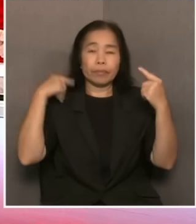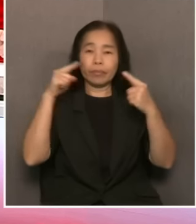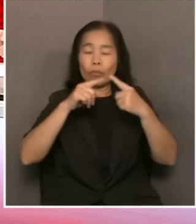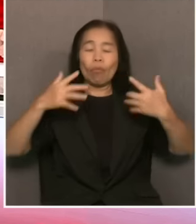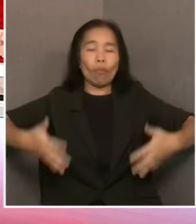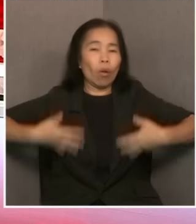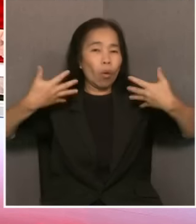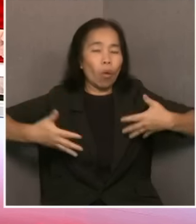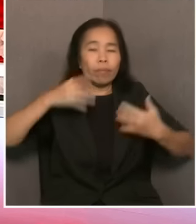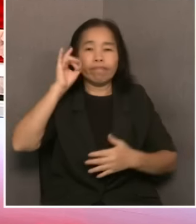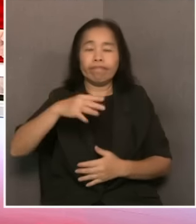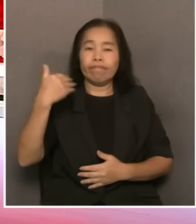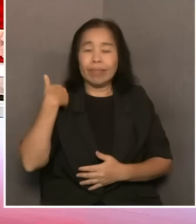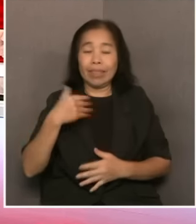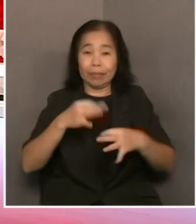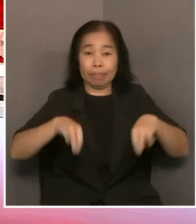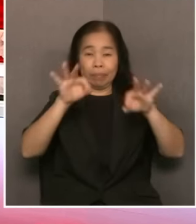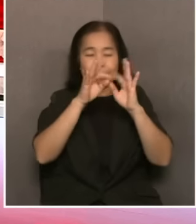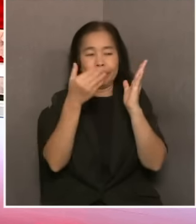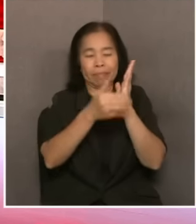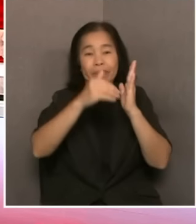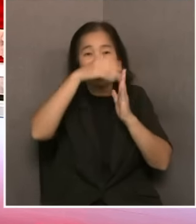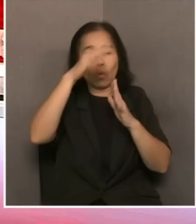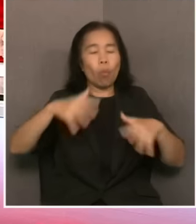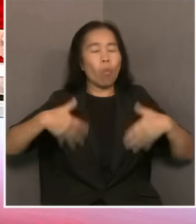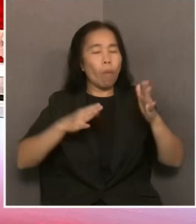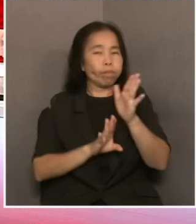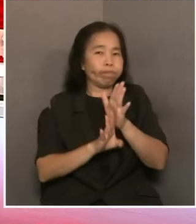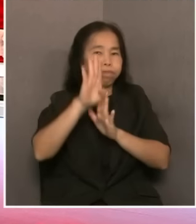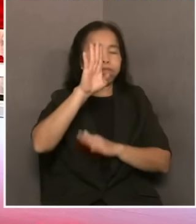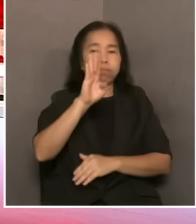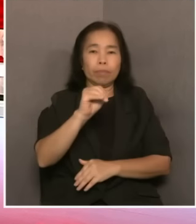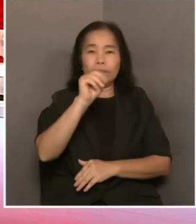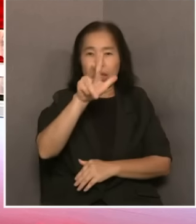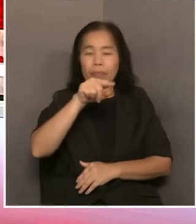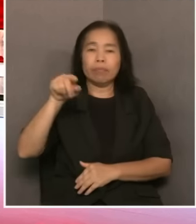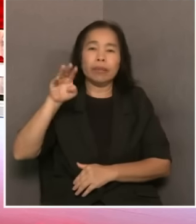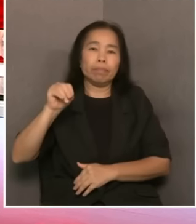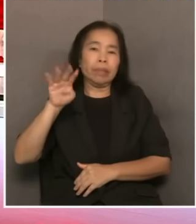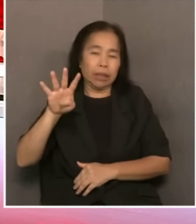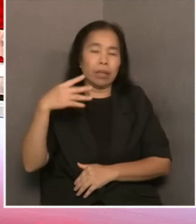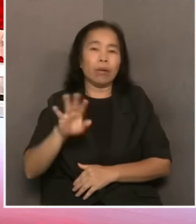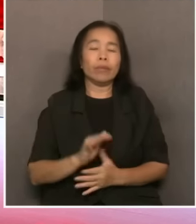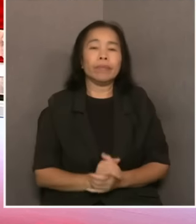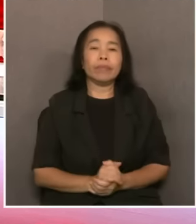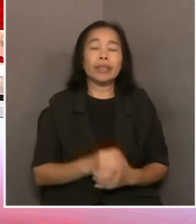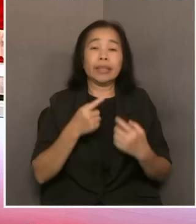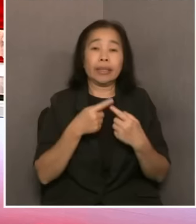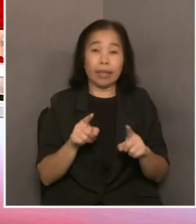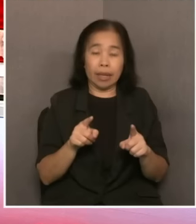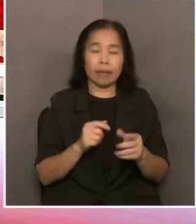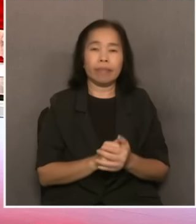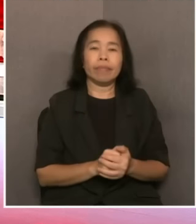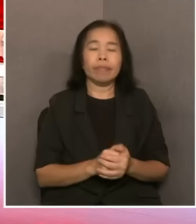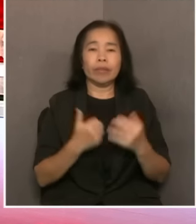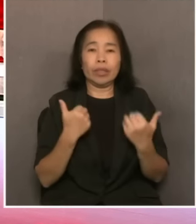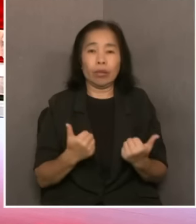ร้อนจัดนะครับอย่างภาคอีสานภาคเหนือเนี่ยอุณหภูมินี้พุ่งขึ้นไปประมาณ43-44องศเซซนะครับแต่ว่าในช่วงหลัง